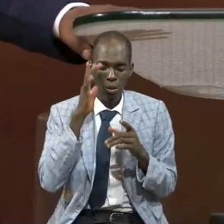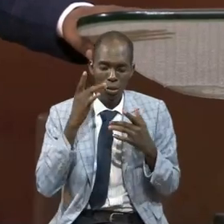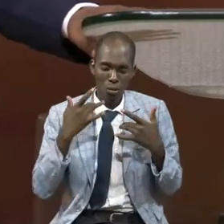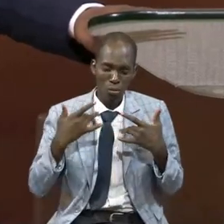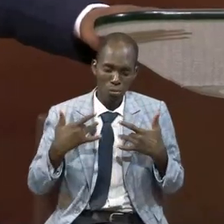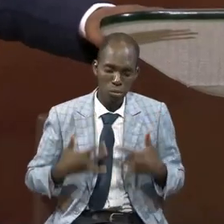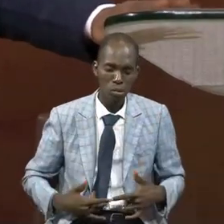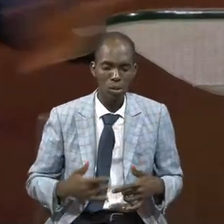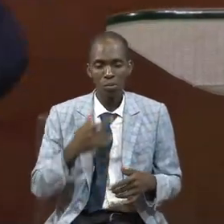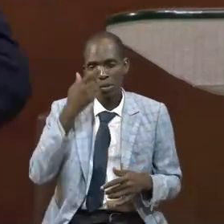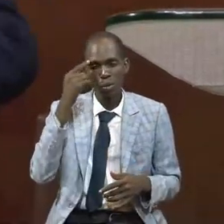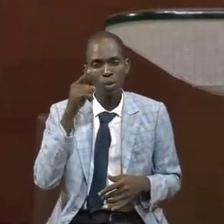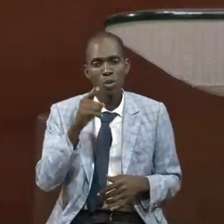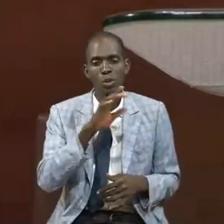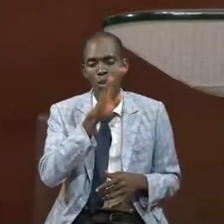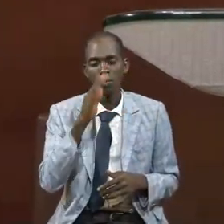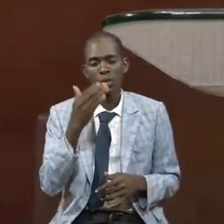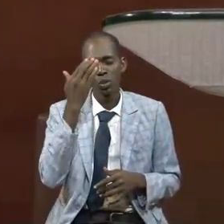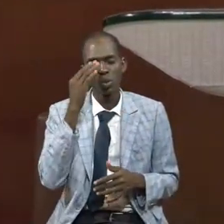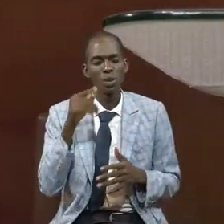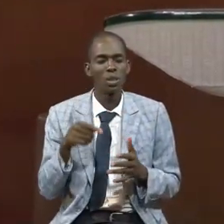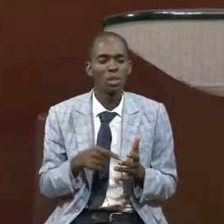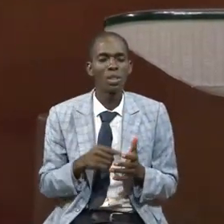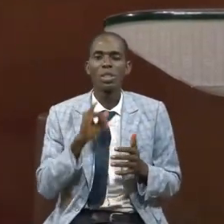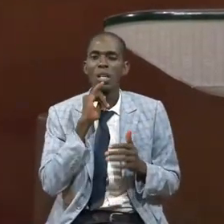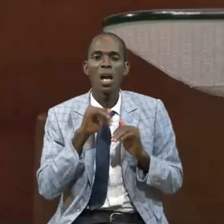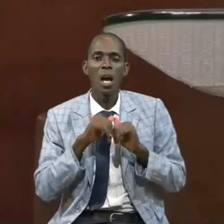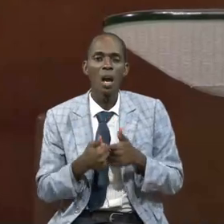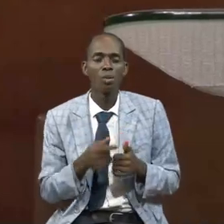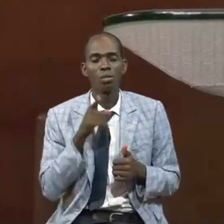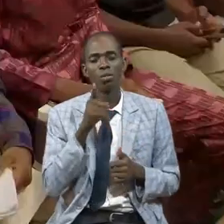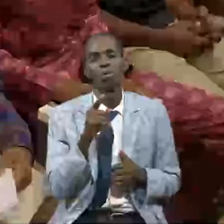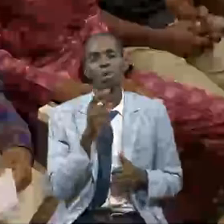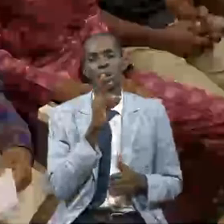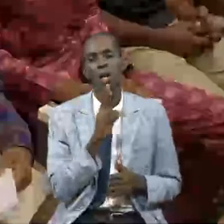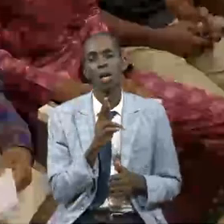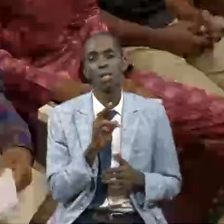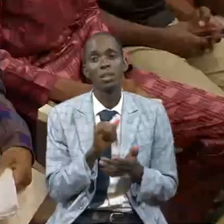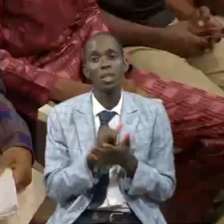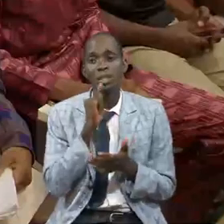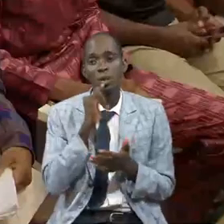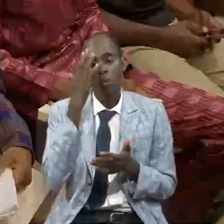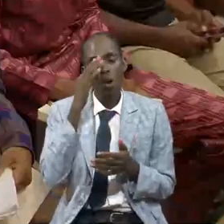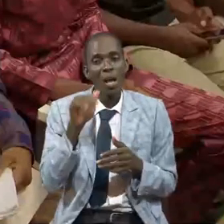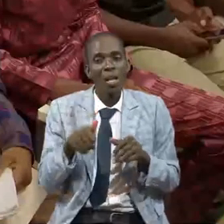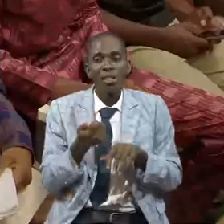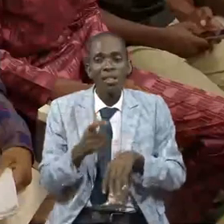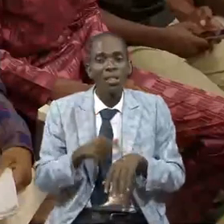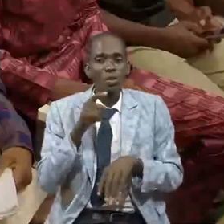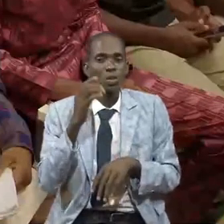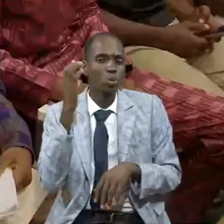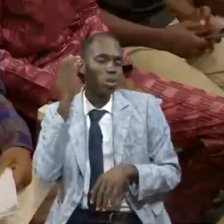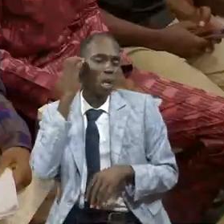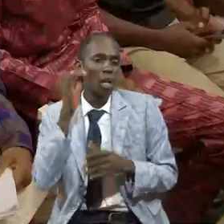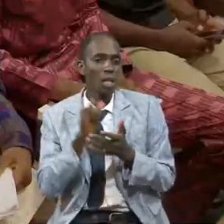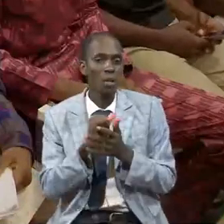vous serez écroulé parce que vous ne savez pas que voici qui vous étiez. C'est pourquoi, à tout moment que vous écoutez la parole de Dieu, regardez le miroir là